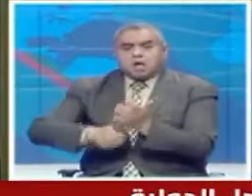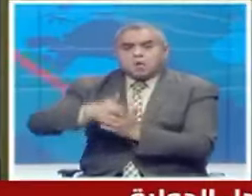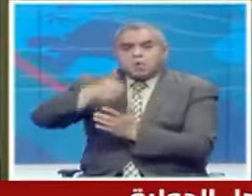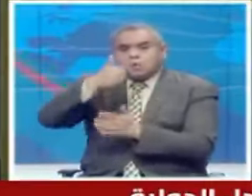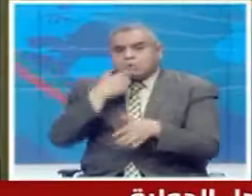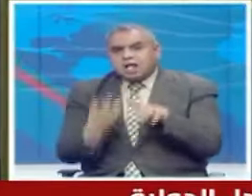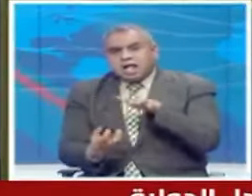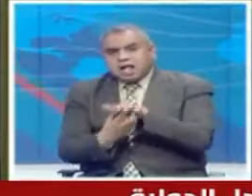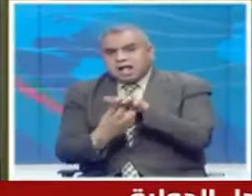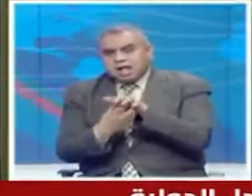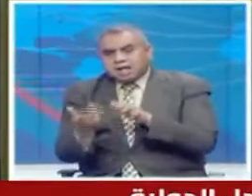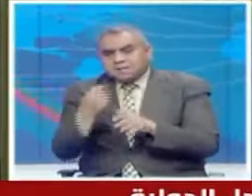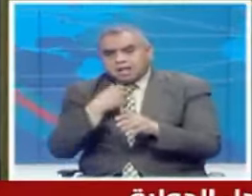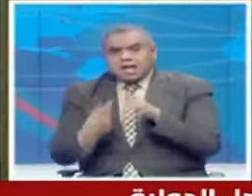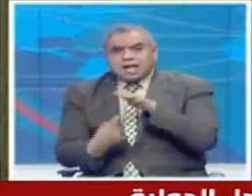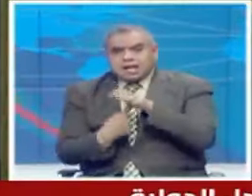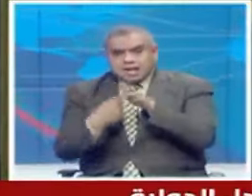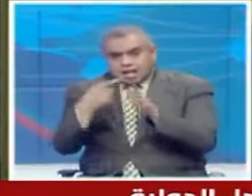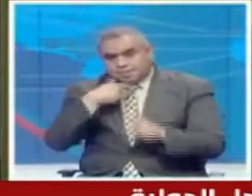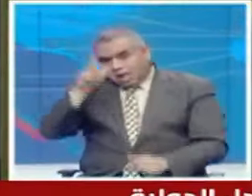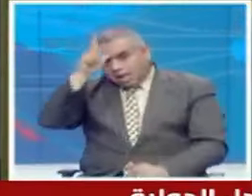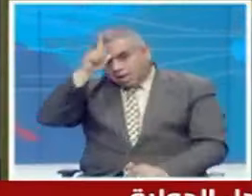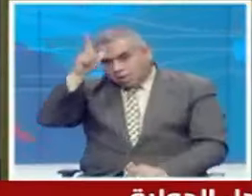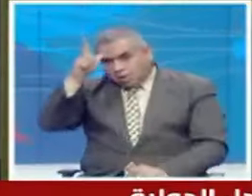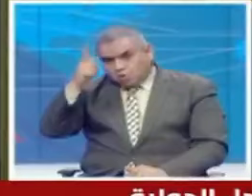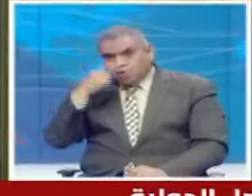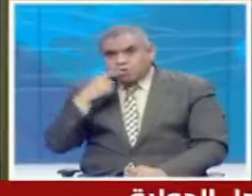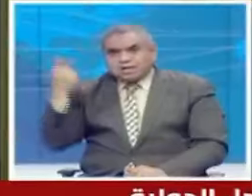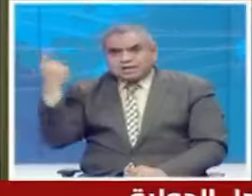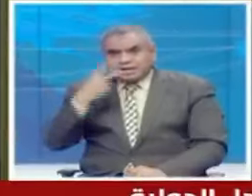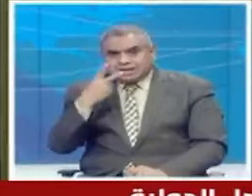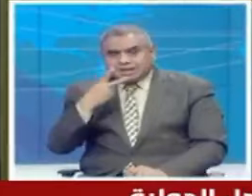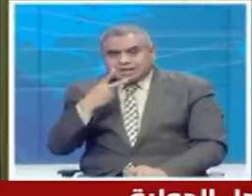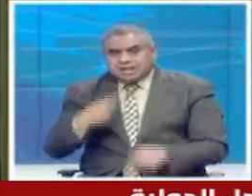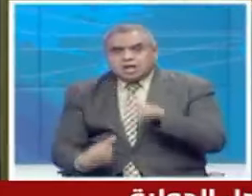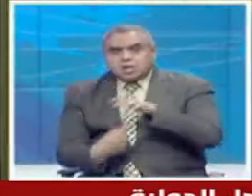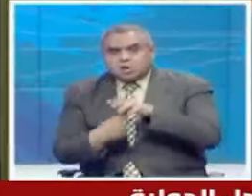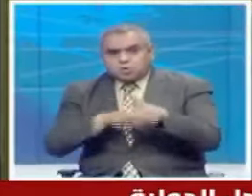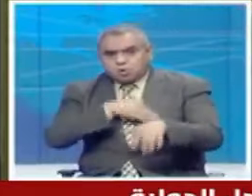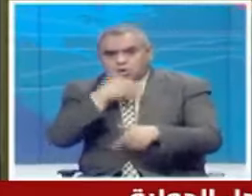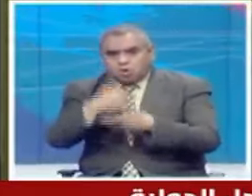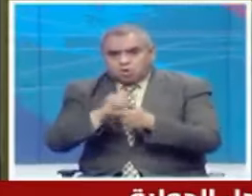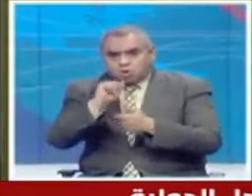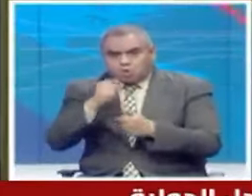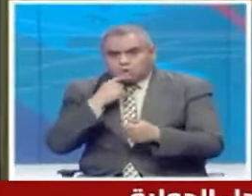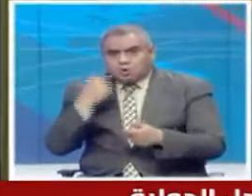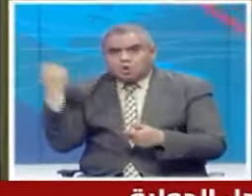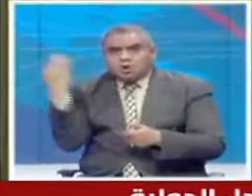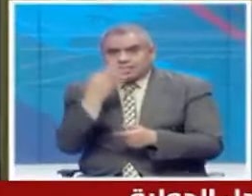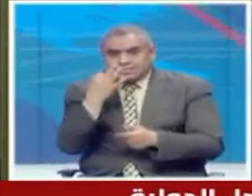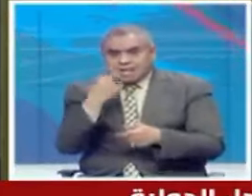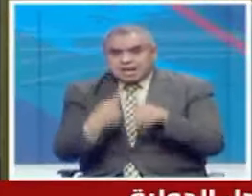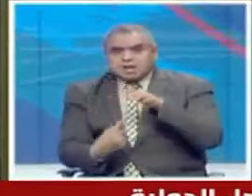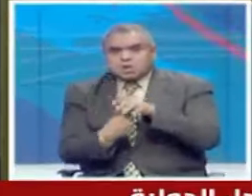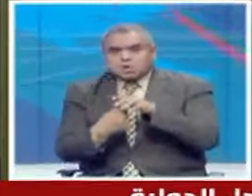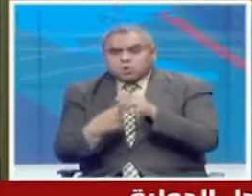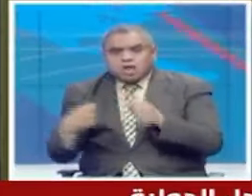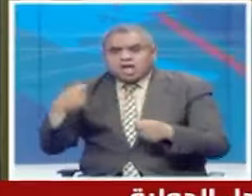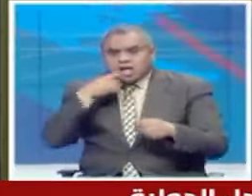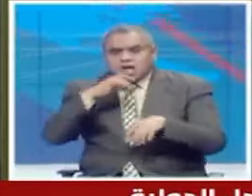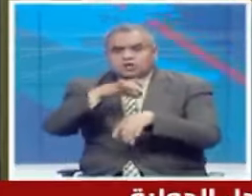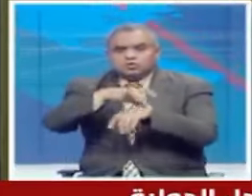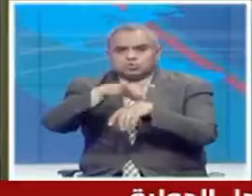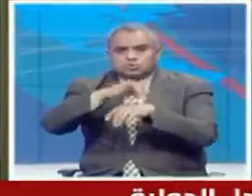الكليات كلية العلوم، والمركز الثاني كلية الحقوق، والمركز الثالث كلية الصيدلة. أيضا في